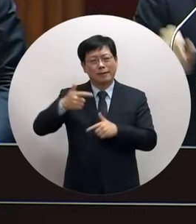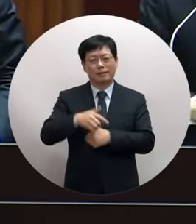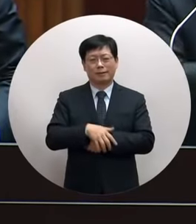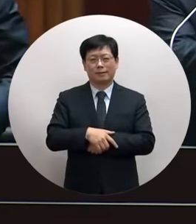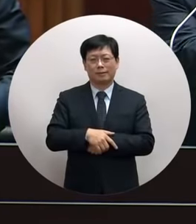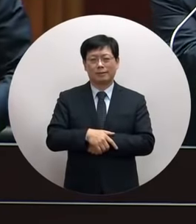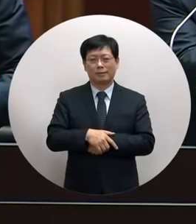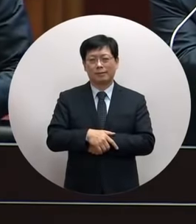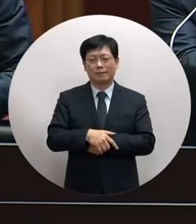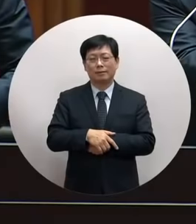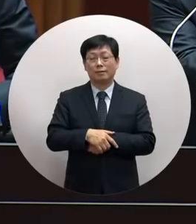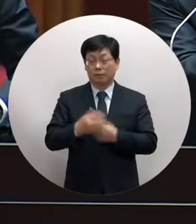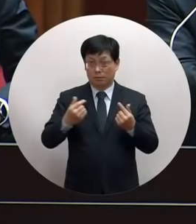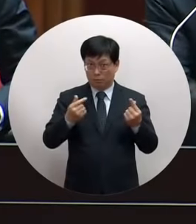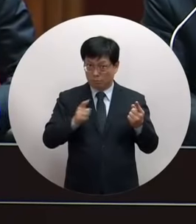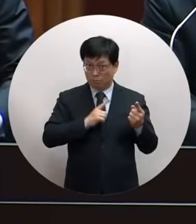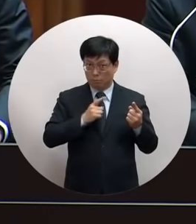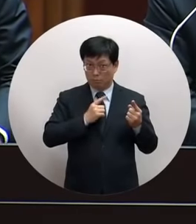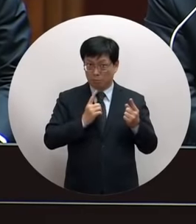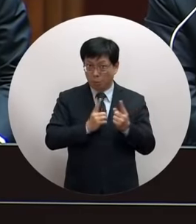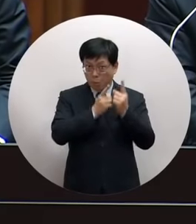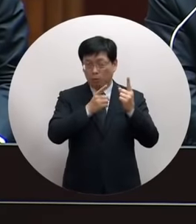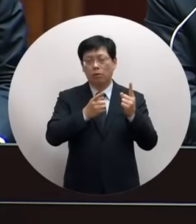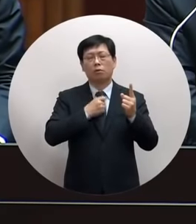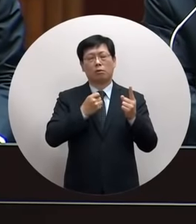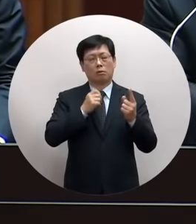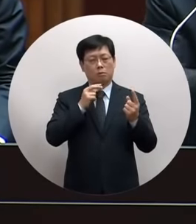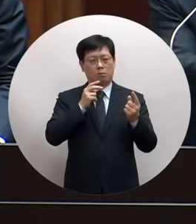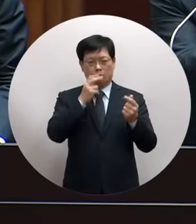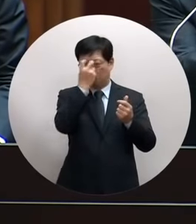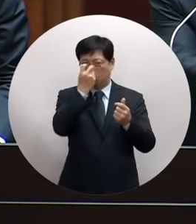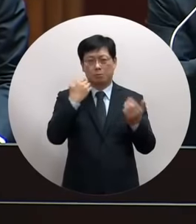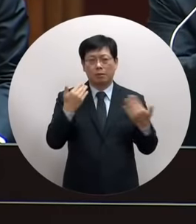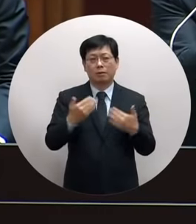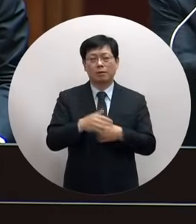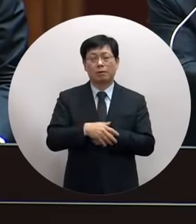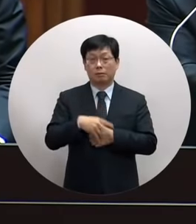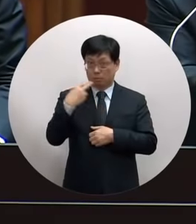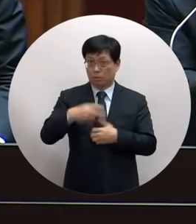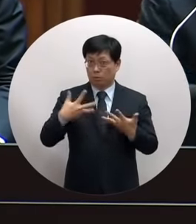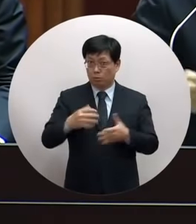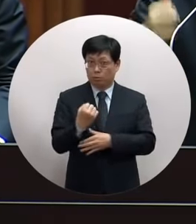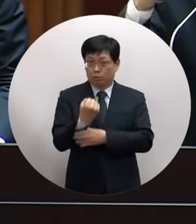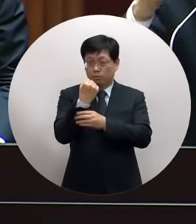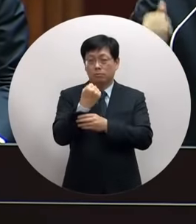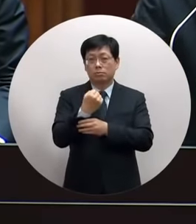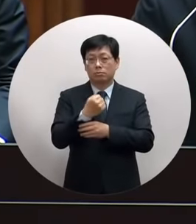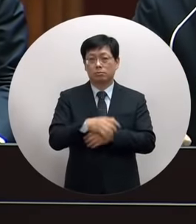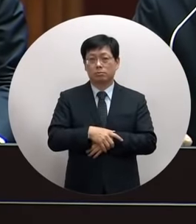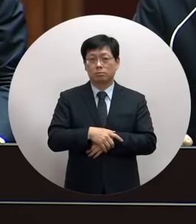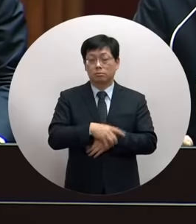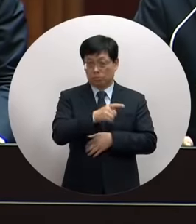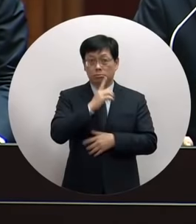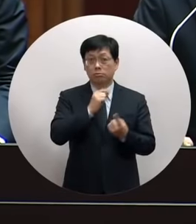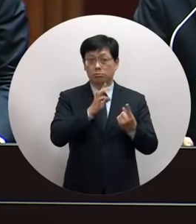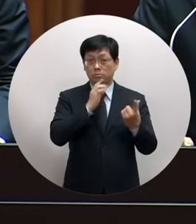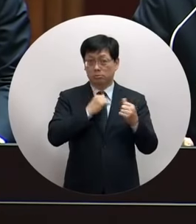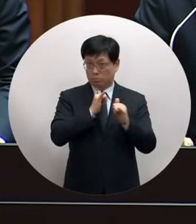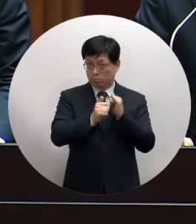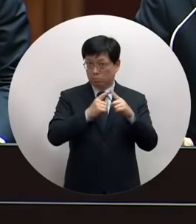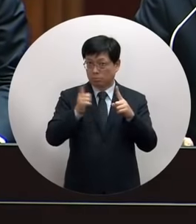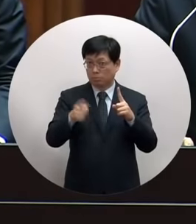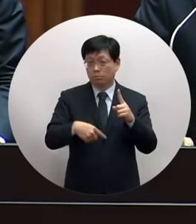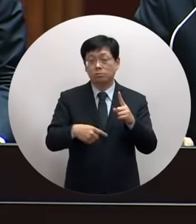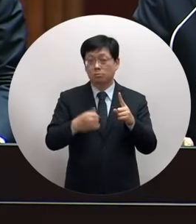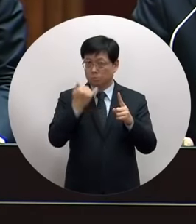那有这样的现象，应该了解，同时应该多支持。他也是社会的人